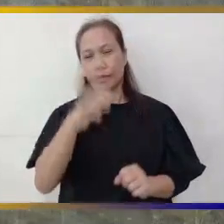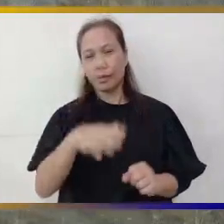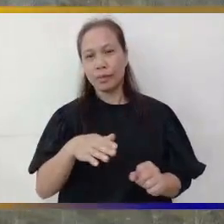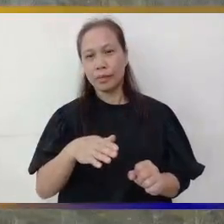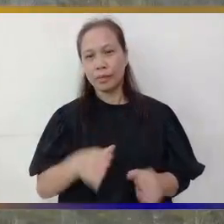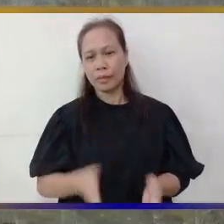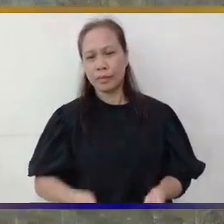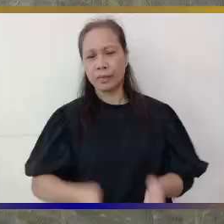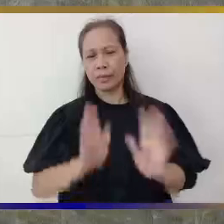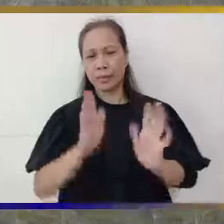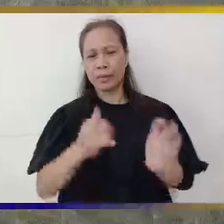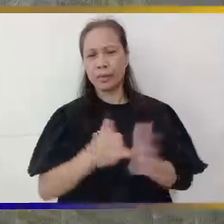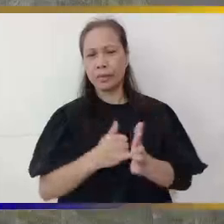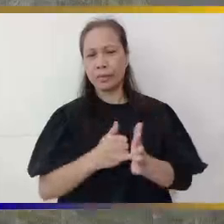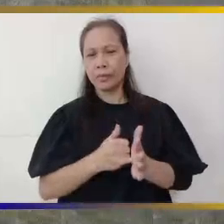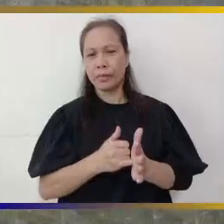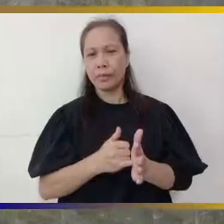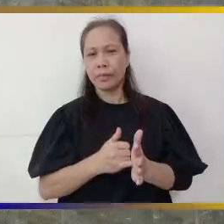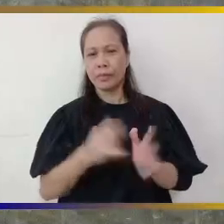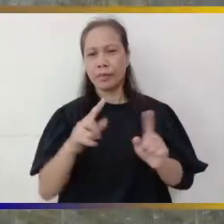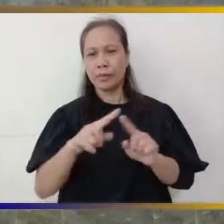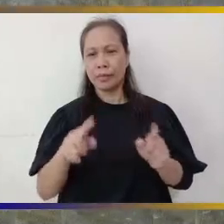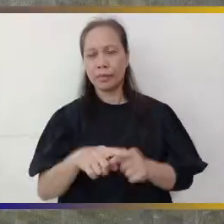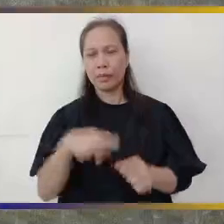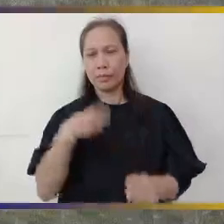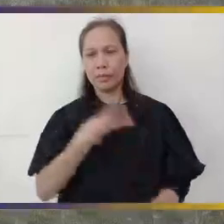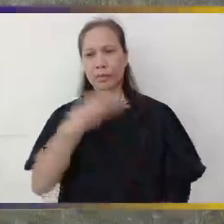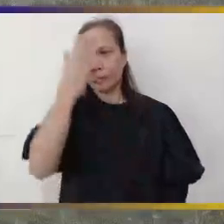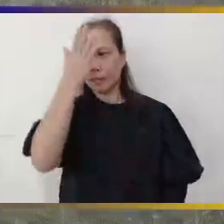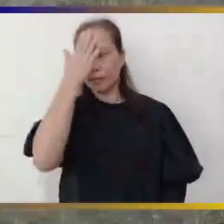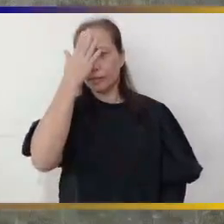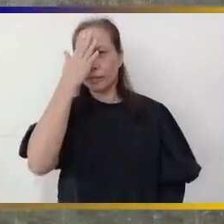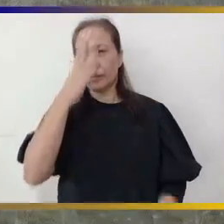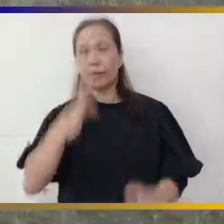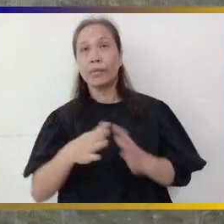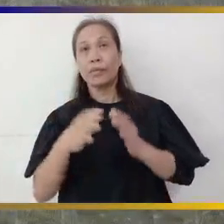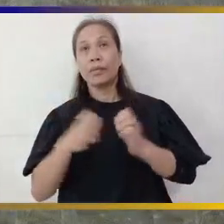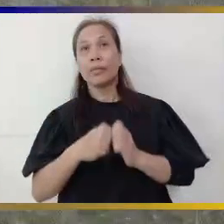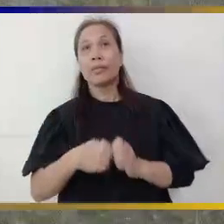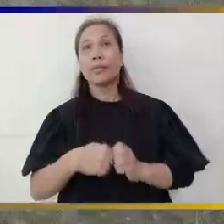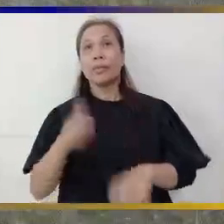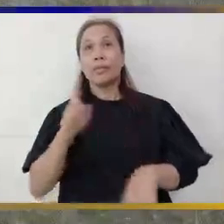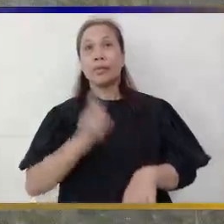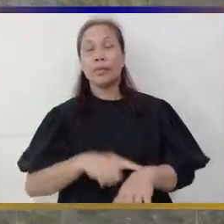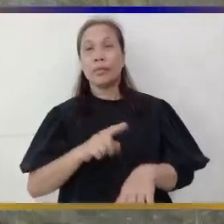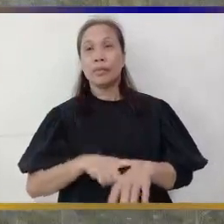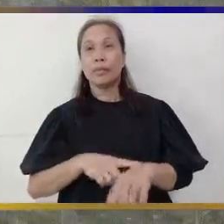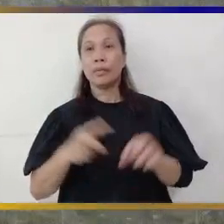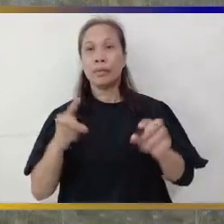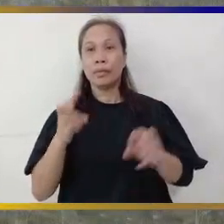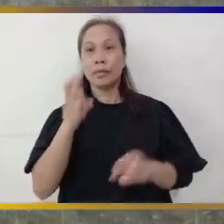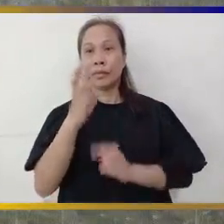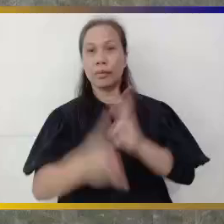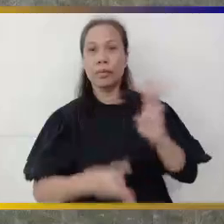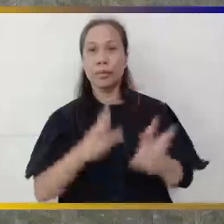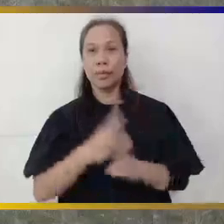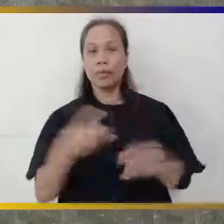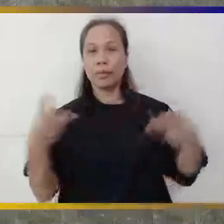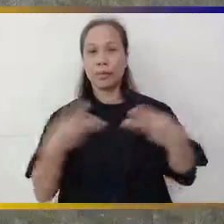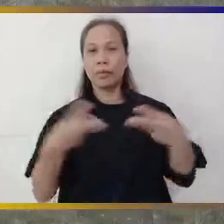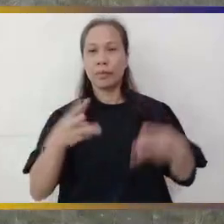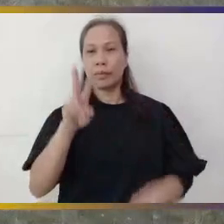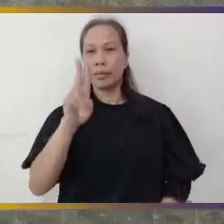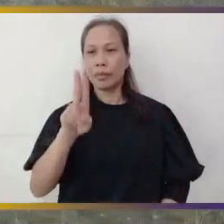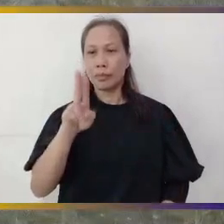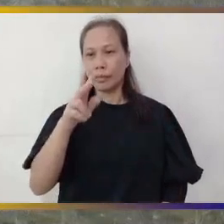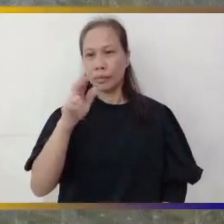sila hanggang sa as you know mga kapatid even during the time of World War I Okay naalala